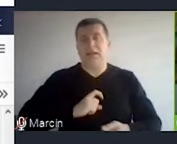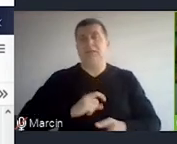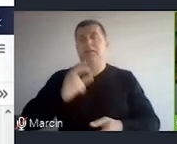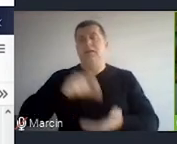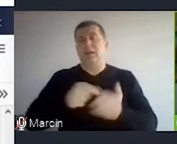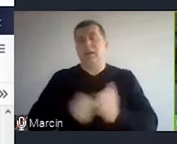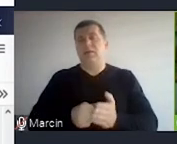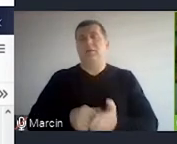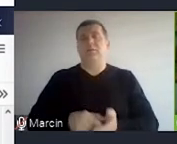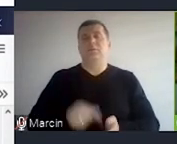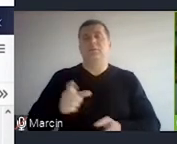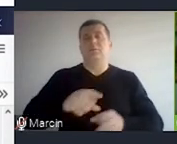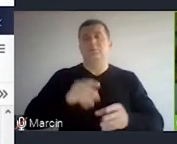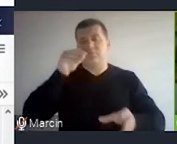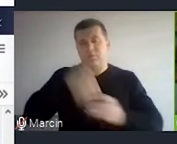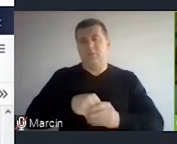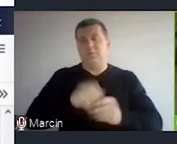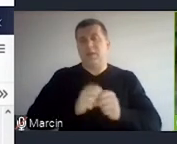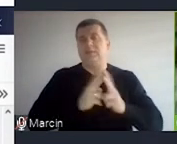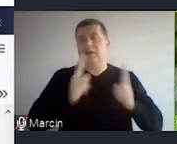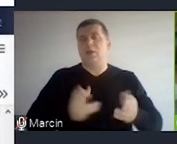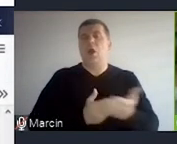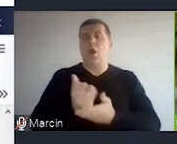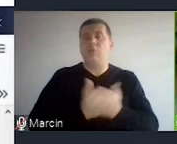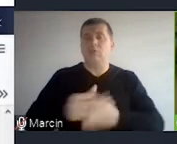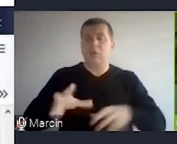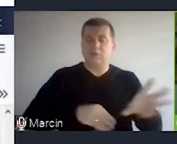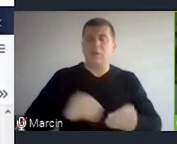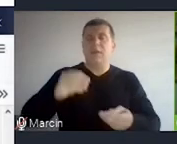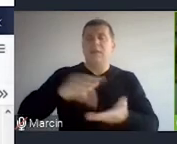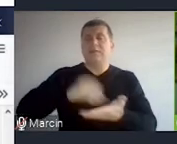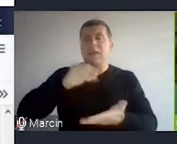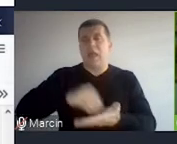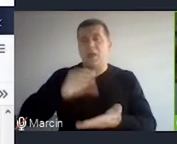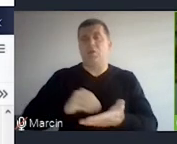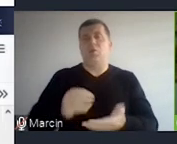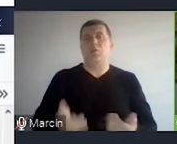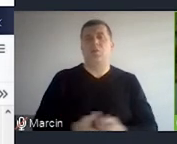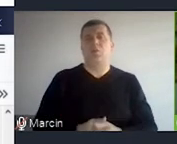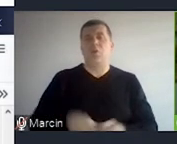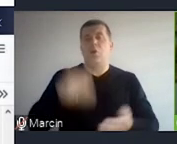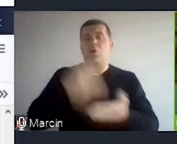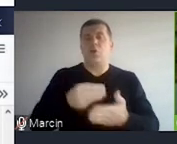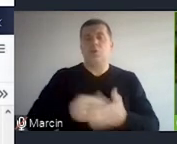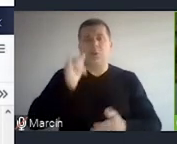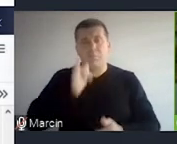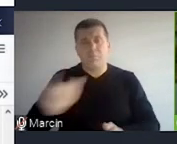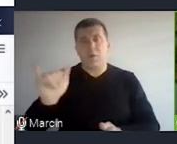kancelaria, że wchodzi w ten zakres obsługa księgowa, ksero, że koszty